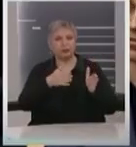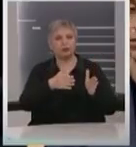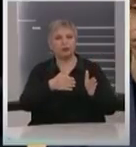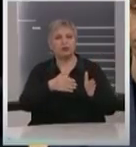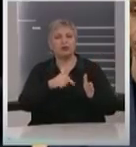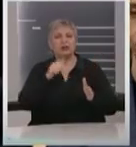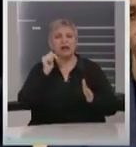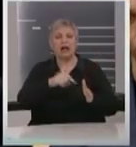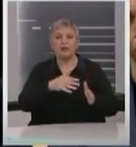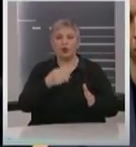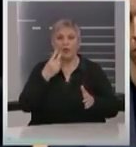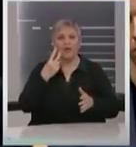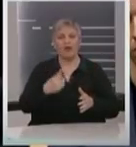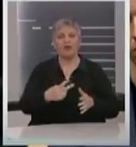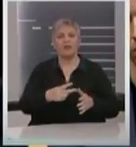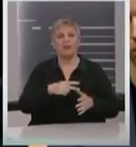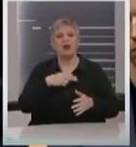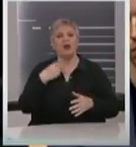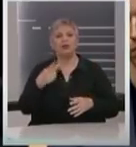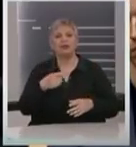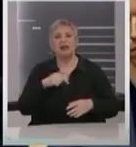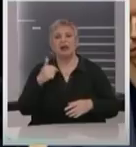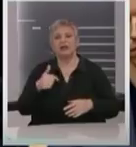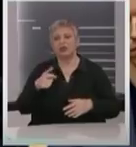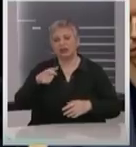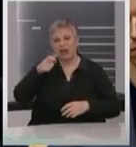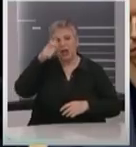de facto μετατροπής της σε δορυφόρο της Τουρκίας.